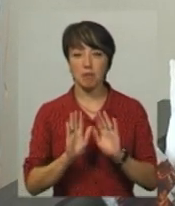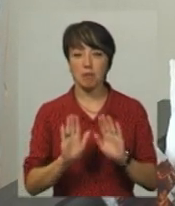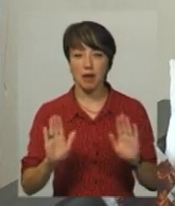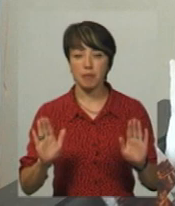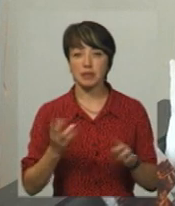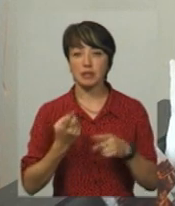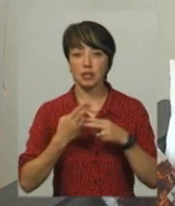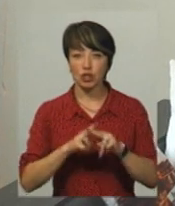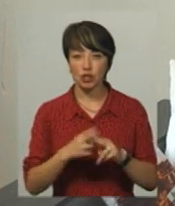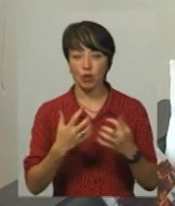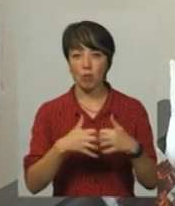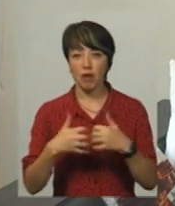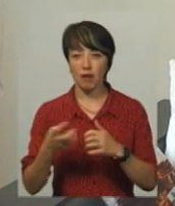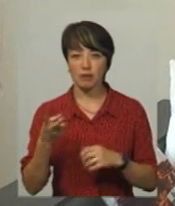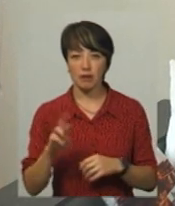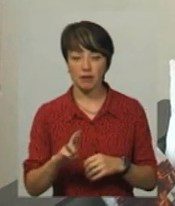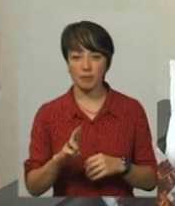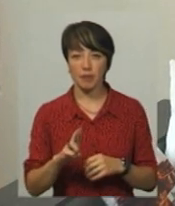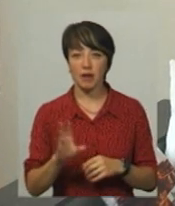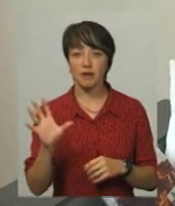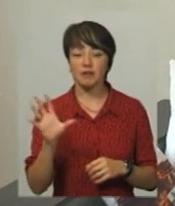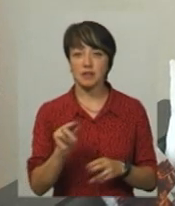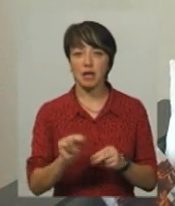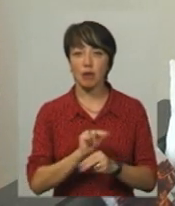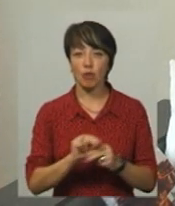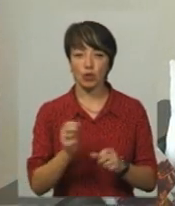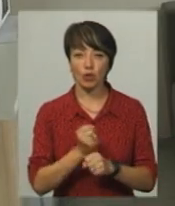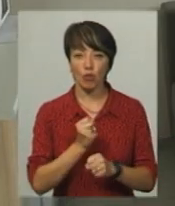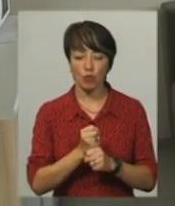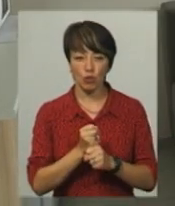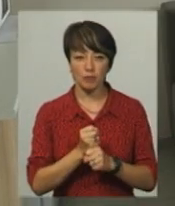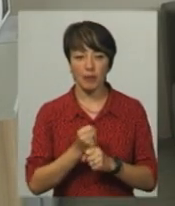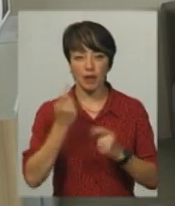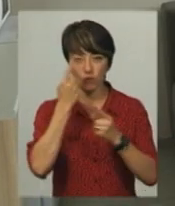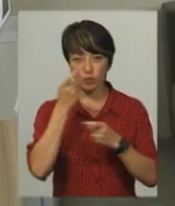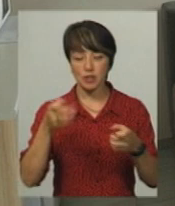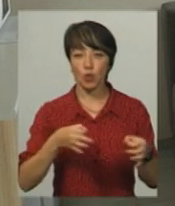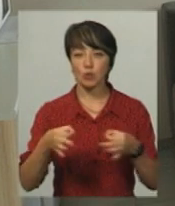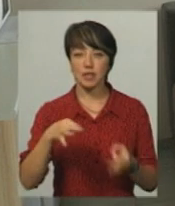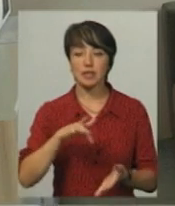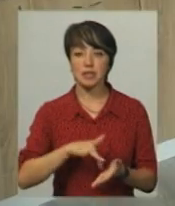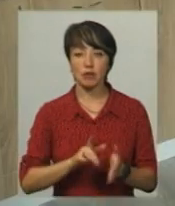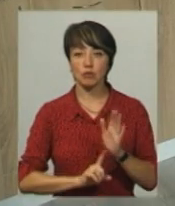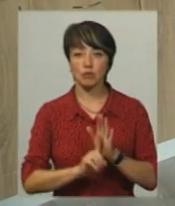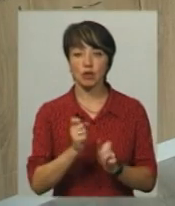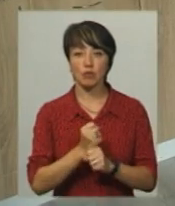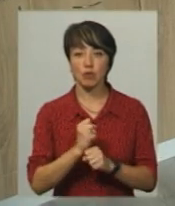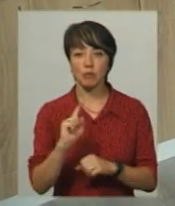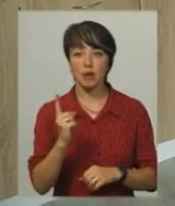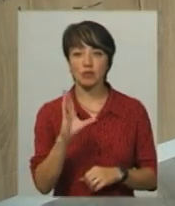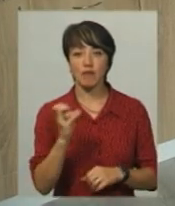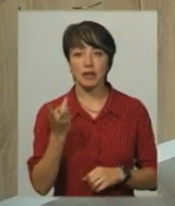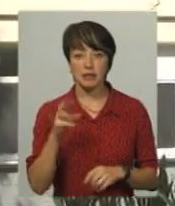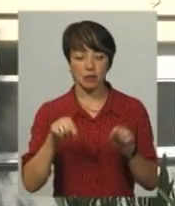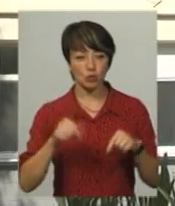це і технічне обладнання, всі ремонтні роботи. Інформаційно-консультативний центр розпочне роботу з 1 вересня